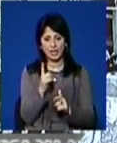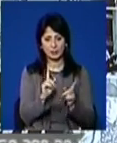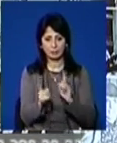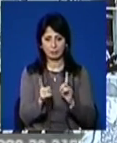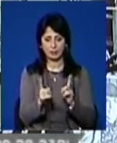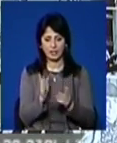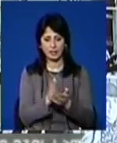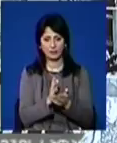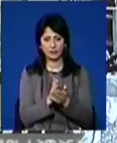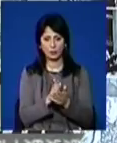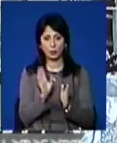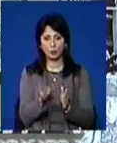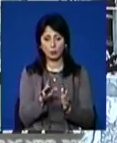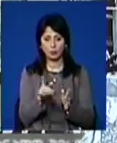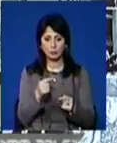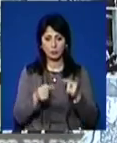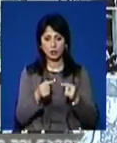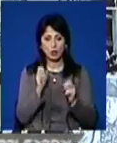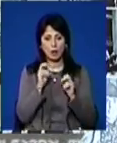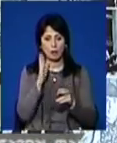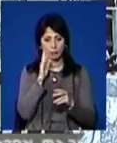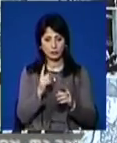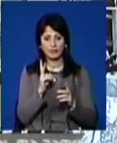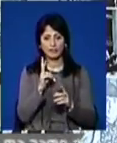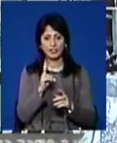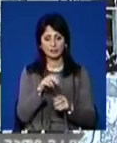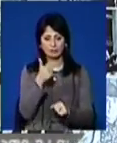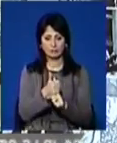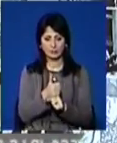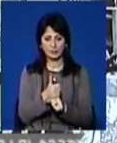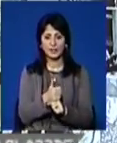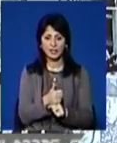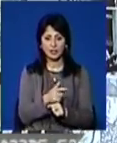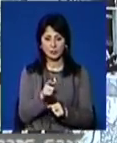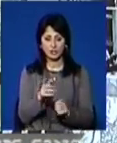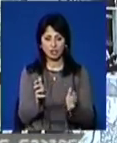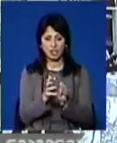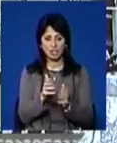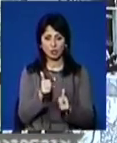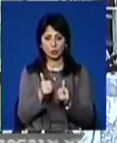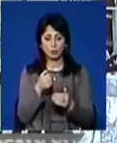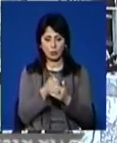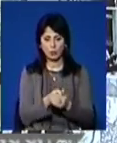რაც უკომპრომისო ბრძოლისკენ მიუთითებს და მე იმედი მაქვს, რომ ეს შენარჩუნდება ტურნირის ბოლომდე.